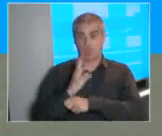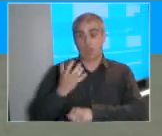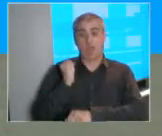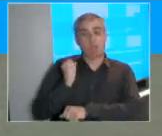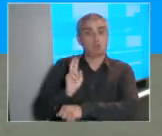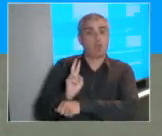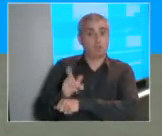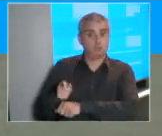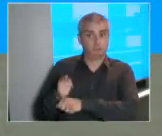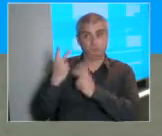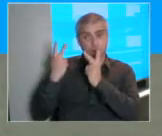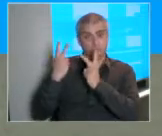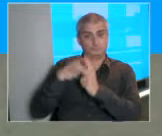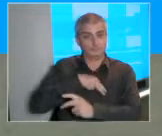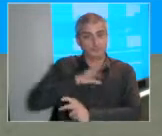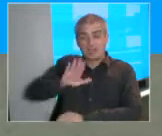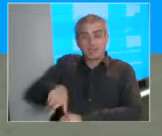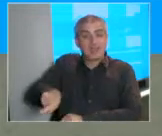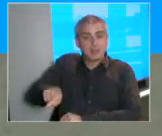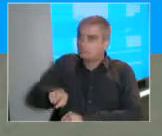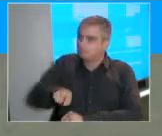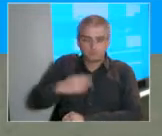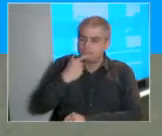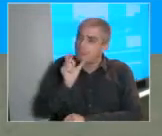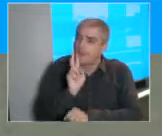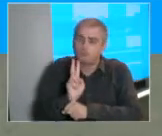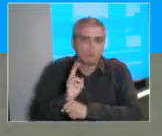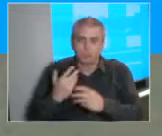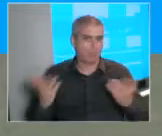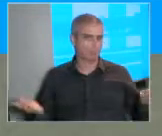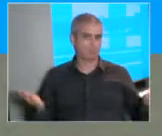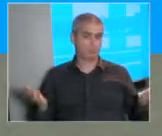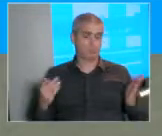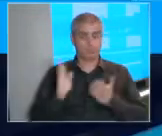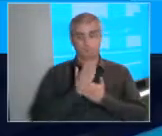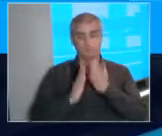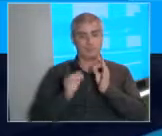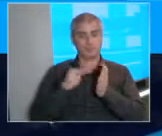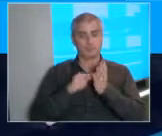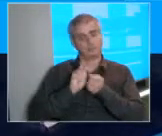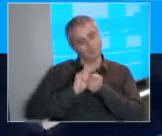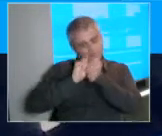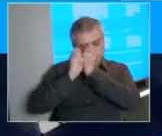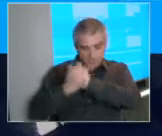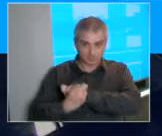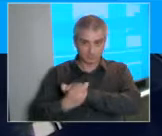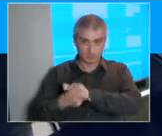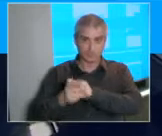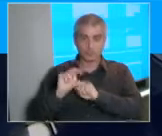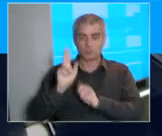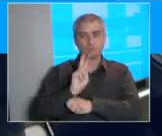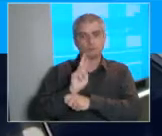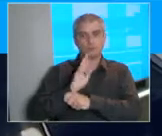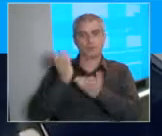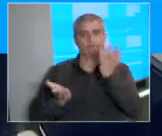החוק שעיקרי לנושא של טובת הקטין, אין את המילה משמורת. פסקי הדין באו ותרגמו בפועל את נושא המשמורת,